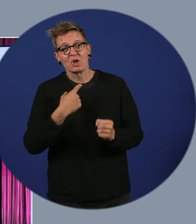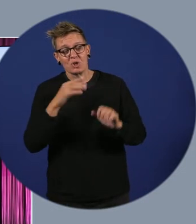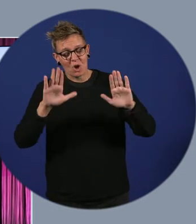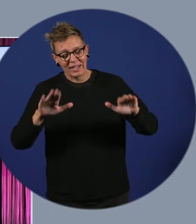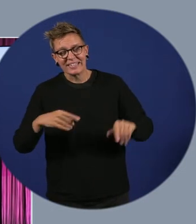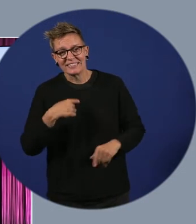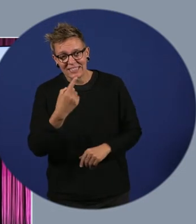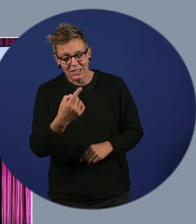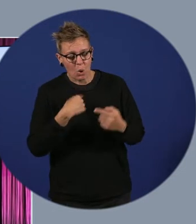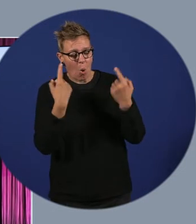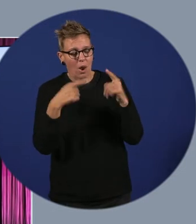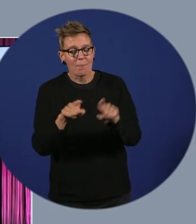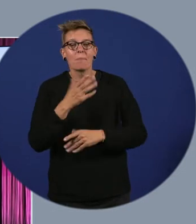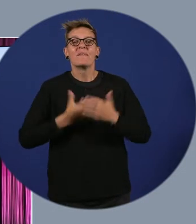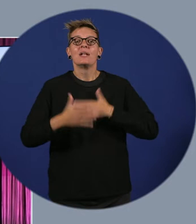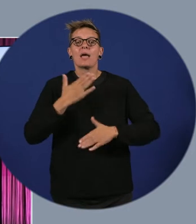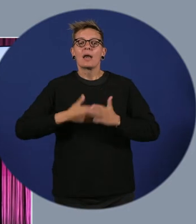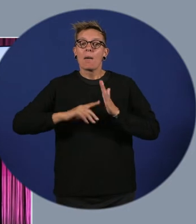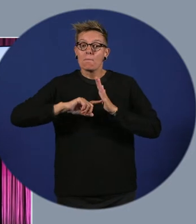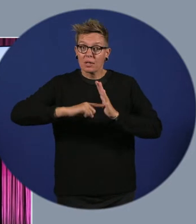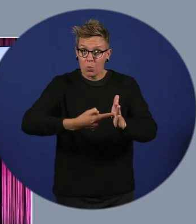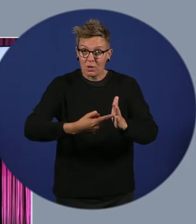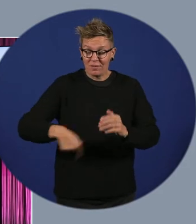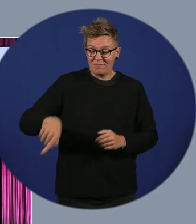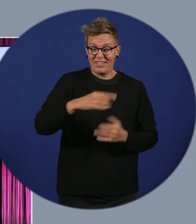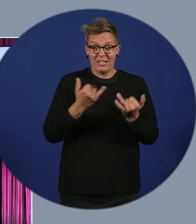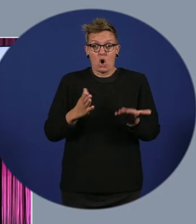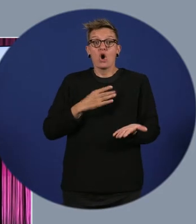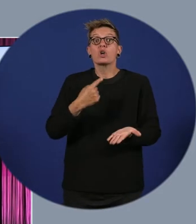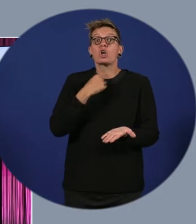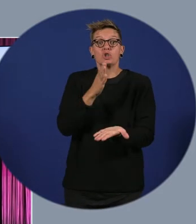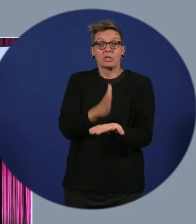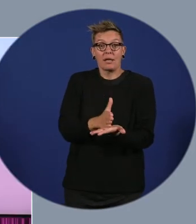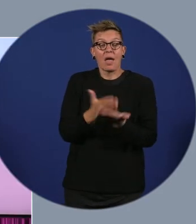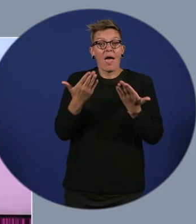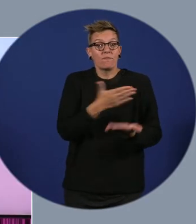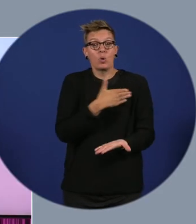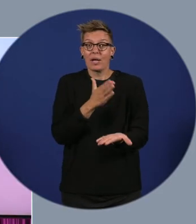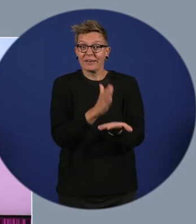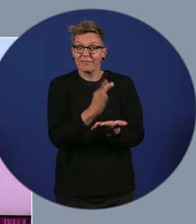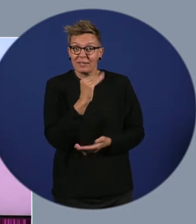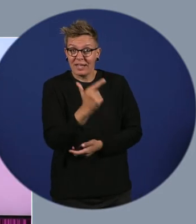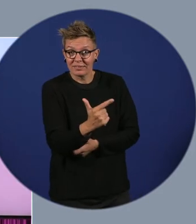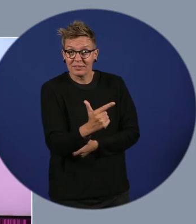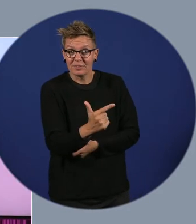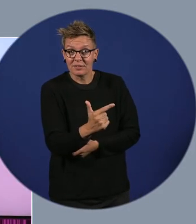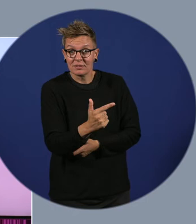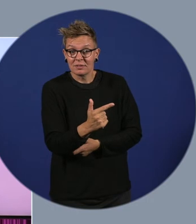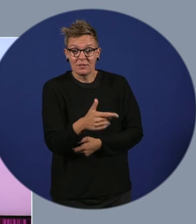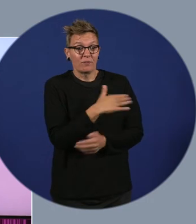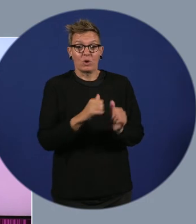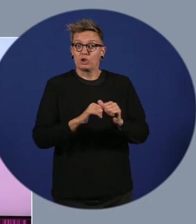sagt såklart. Så jag vill bara trycka på det här med att rösträtten som vi har idag, det är både en rättighet, den